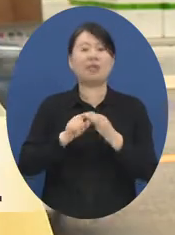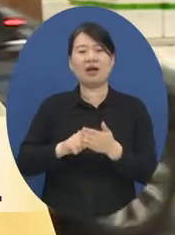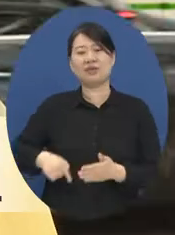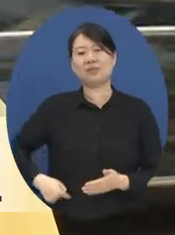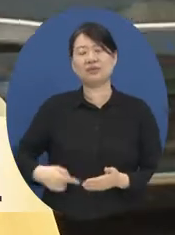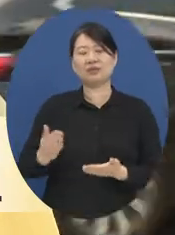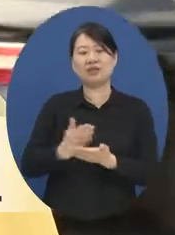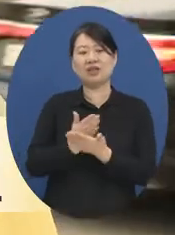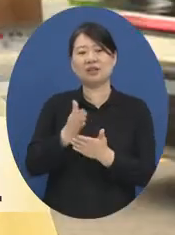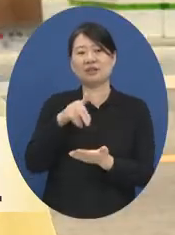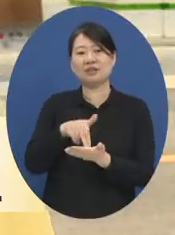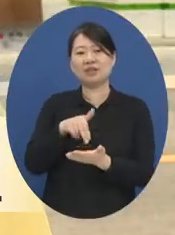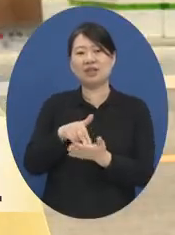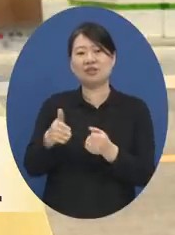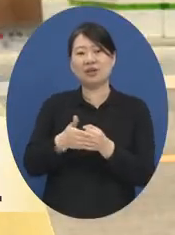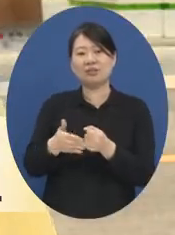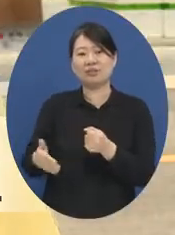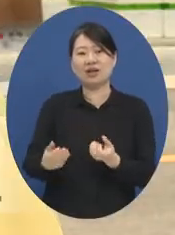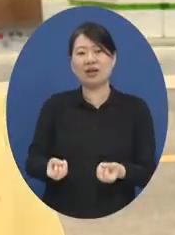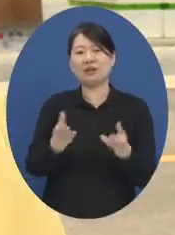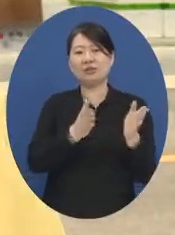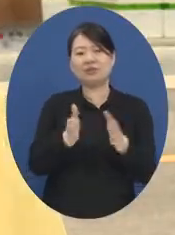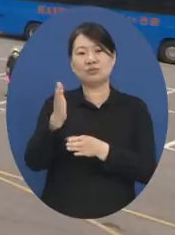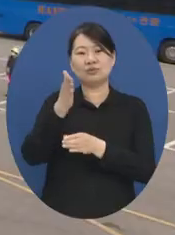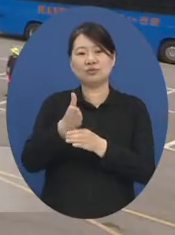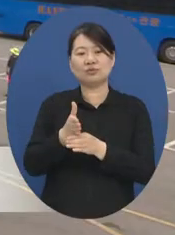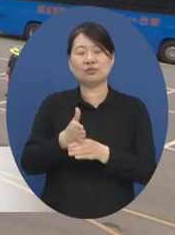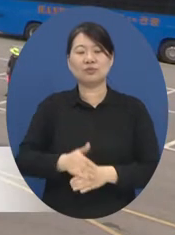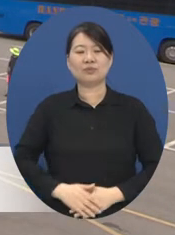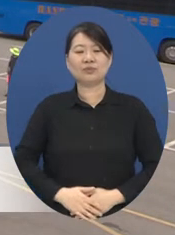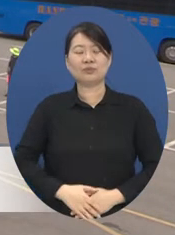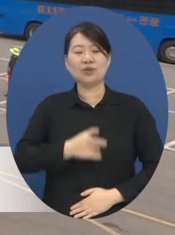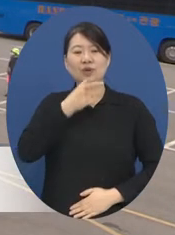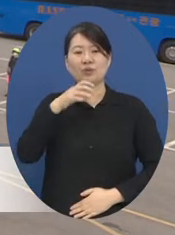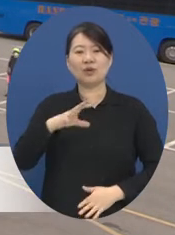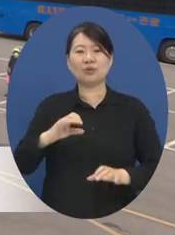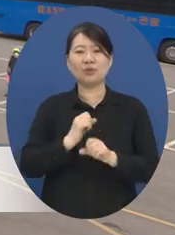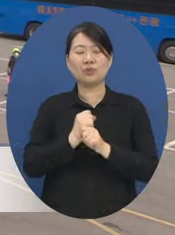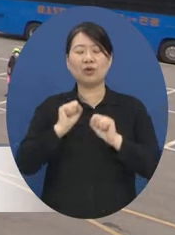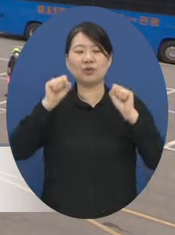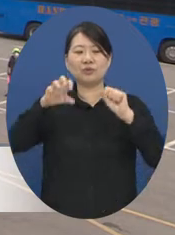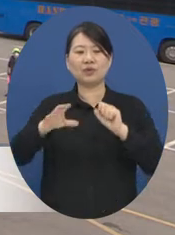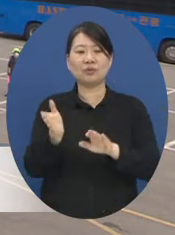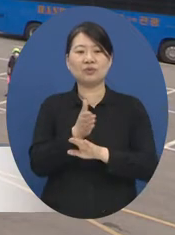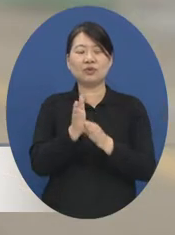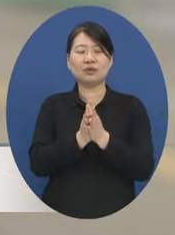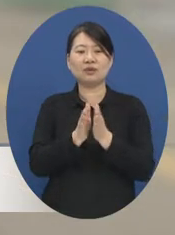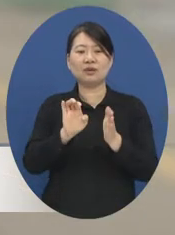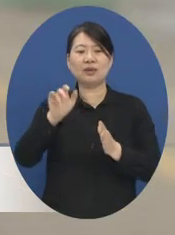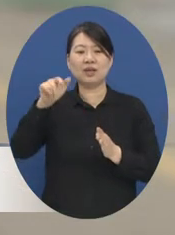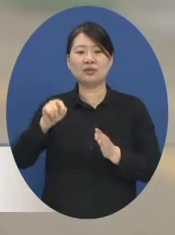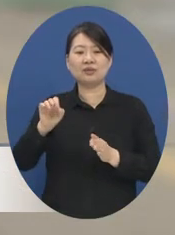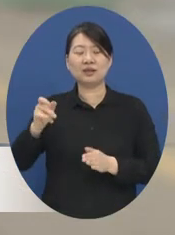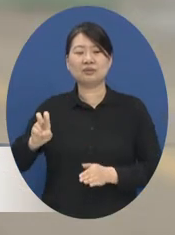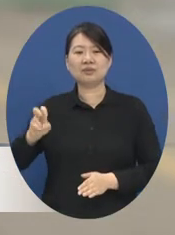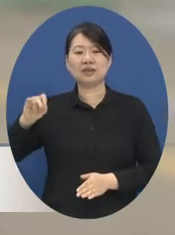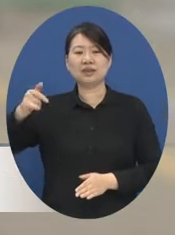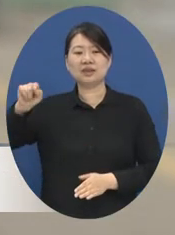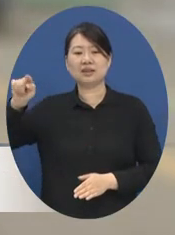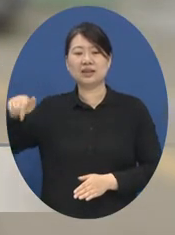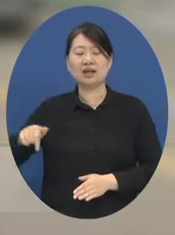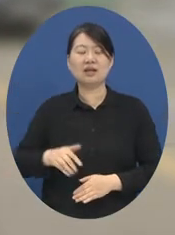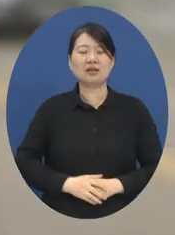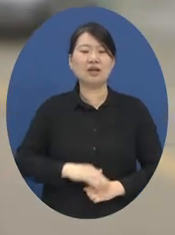측면에서 요즘 이렇게 행사를 마련하게 되었습니다 수원 종합 운동장 의 시작으로 파주 임진각 의정부